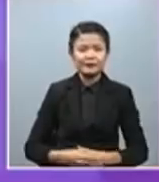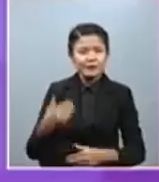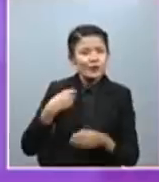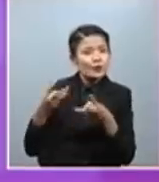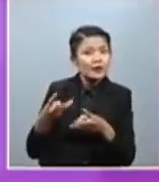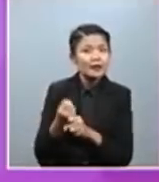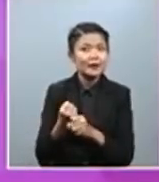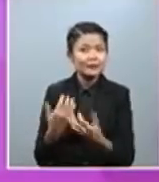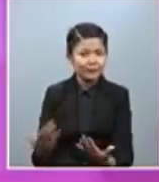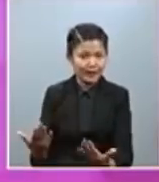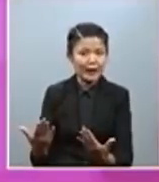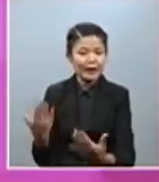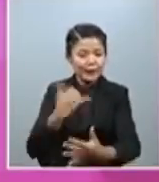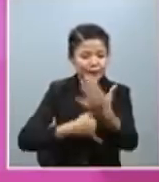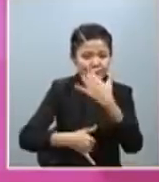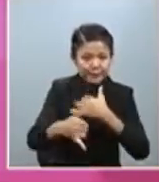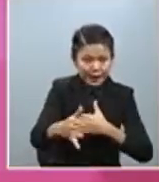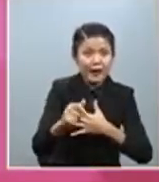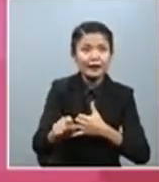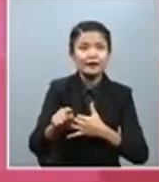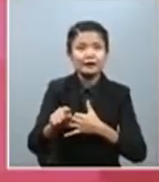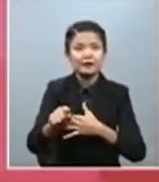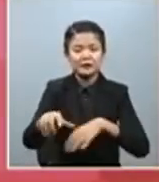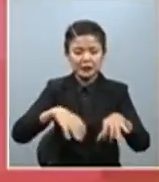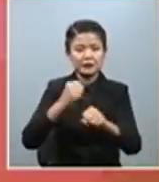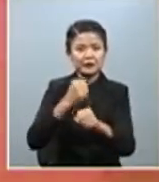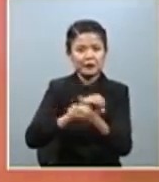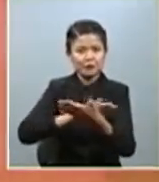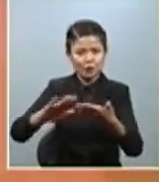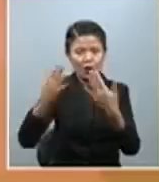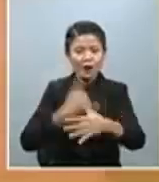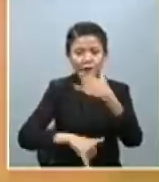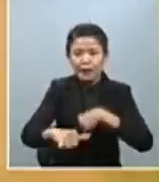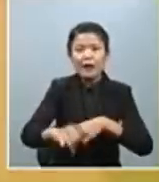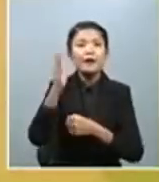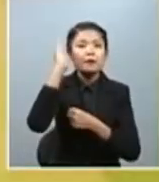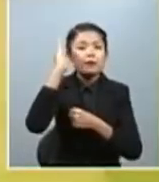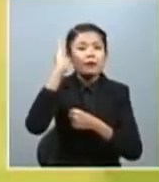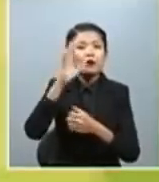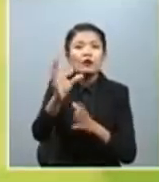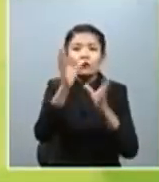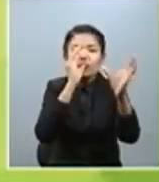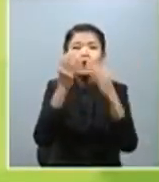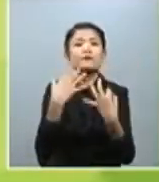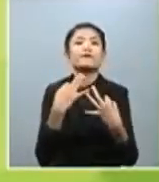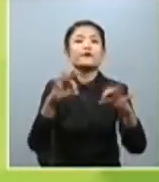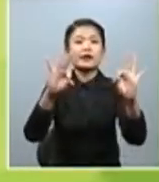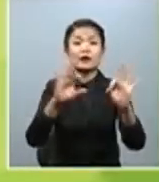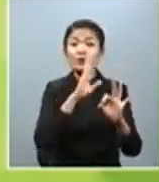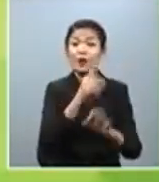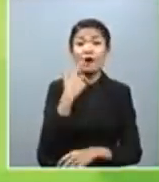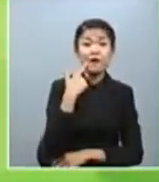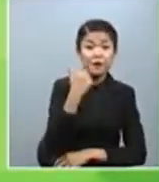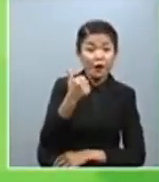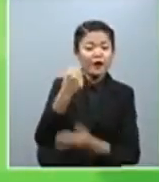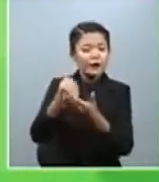ไรท่านมาเราทำสูตรอันนั้นไว้ให้หมดฟรีสำคัญ สรุปแล้วมางานนี้นะครับนอกจากความอร่อยแล้วได้ความรู้